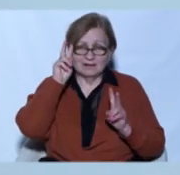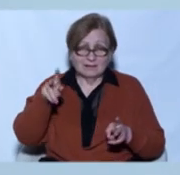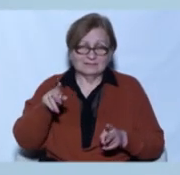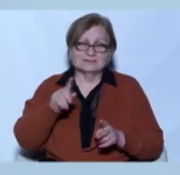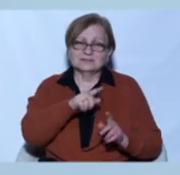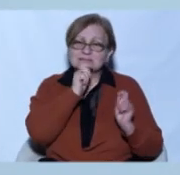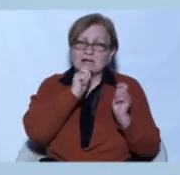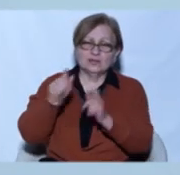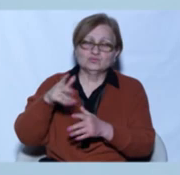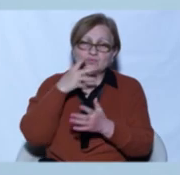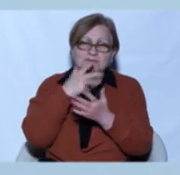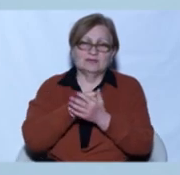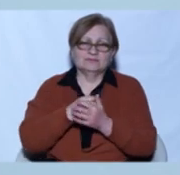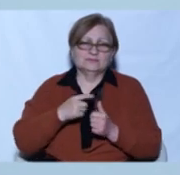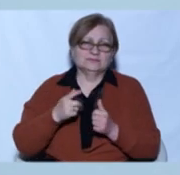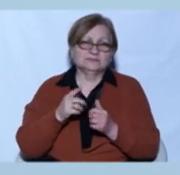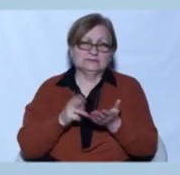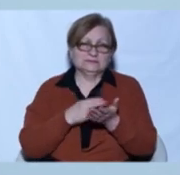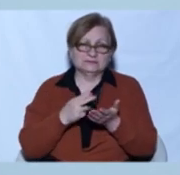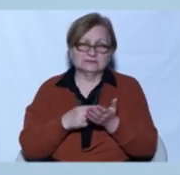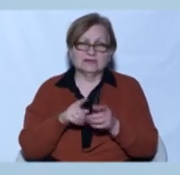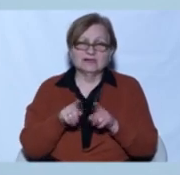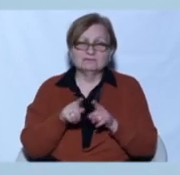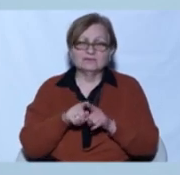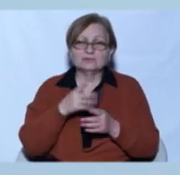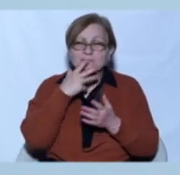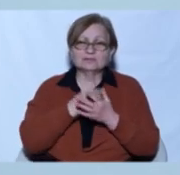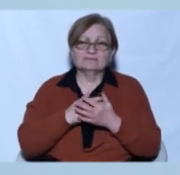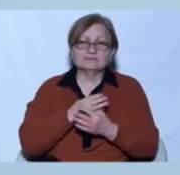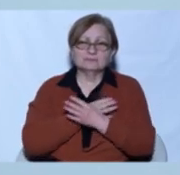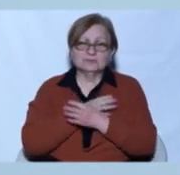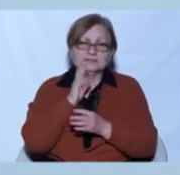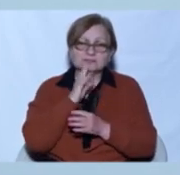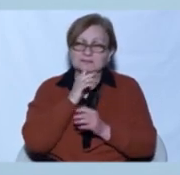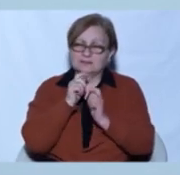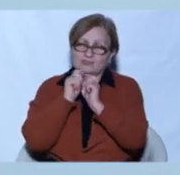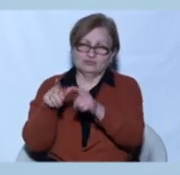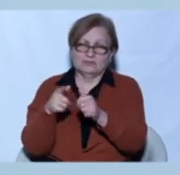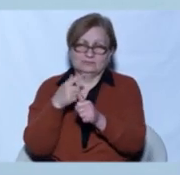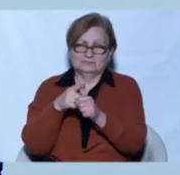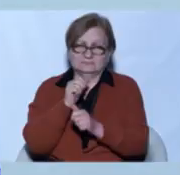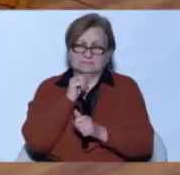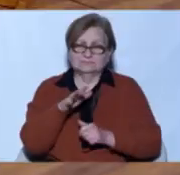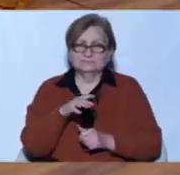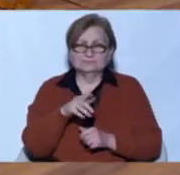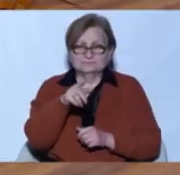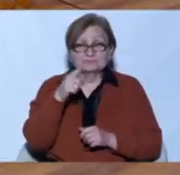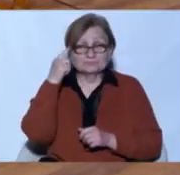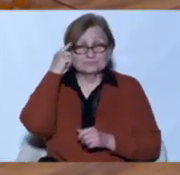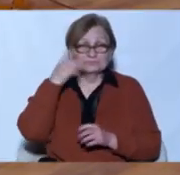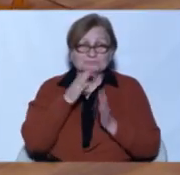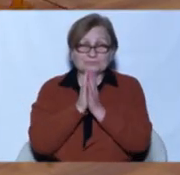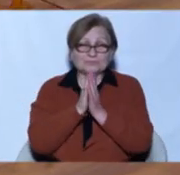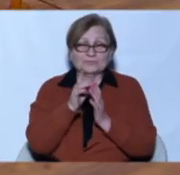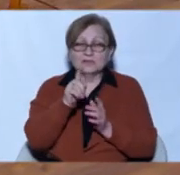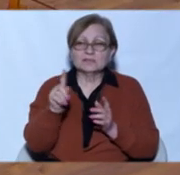დედა აჩუქა და მისი მკვდარი დედა გაუცოცხლა. ამასთანავე გთხოვეთ, დაფიქრებულიყავით, რა კავშირი